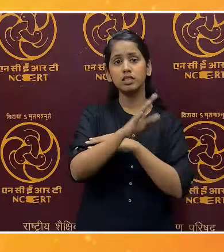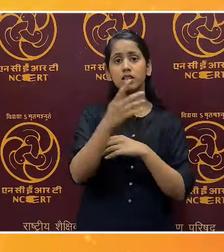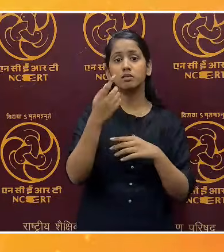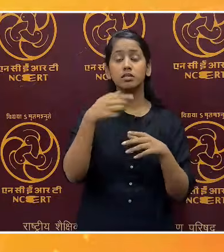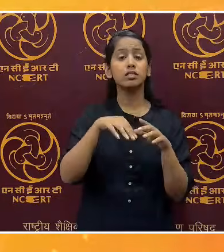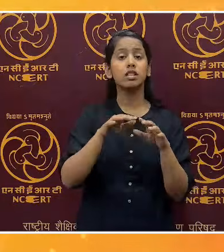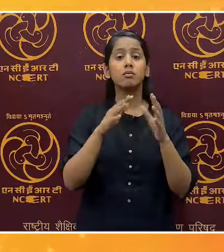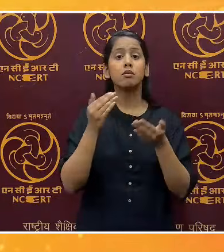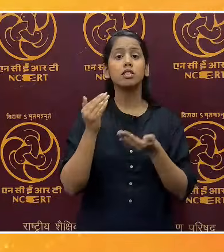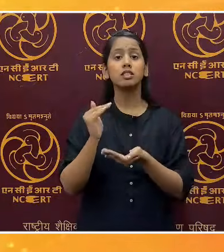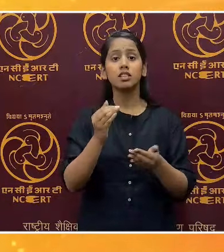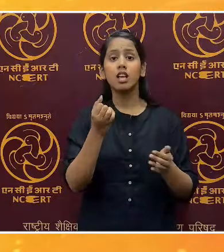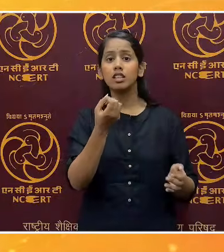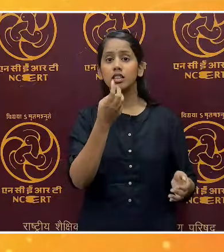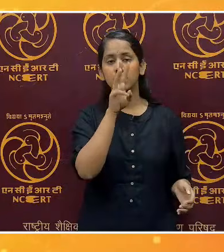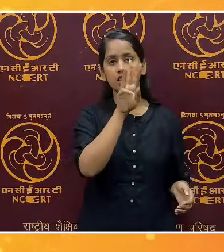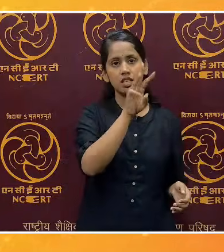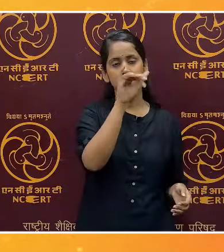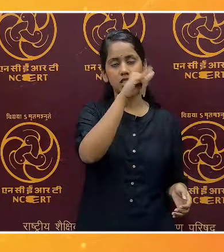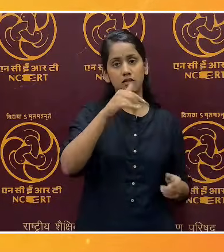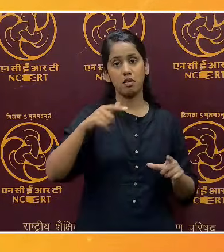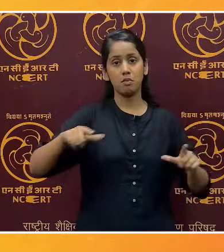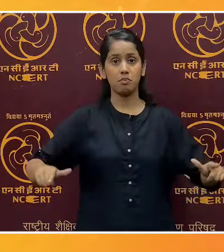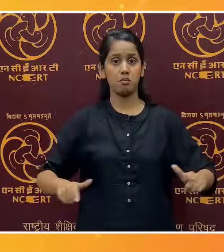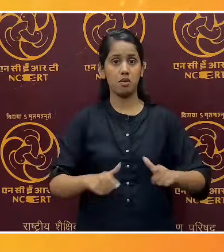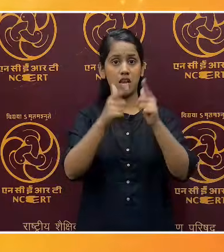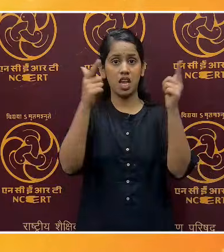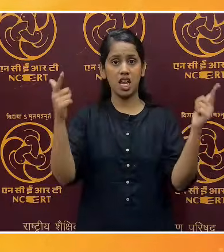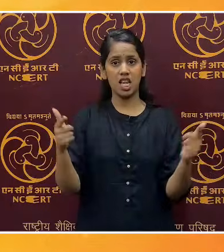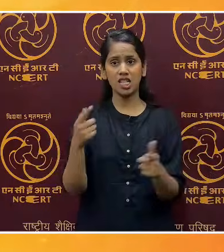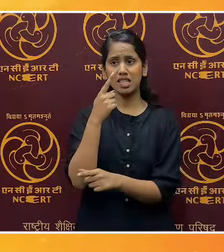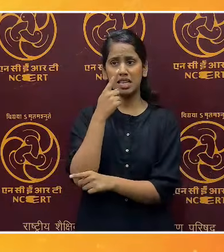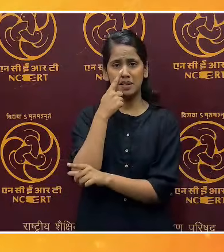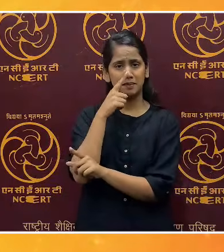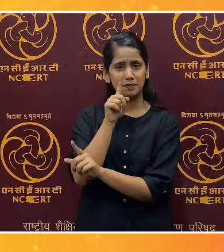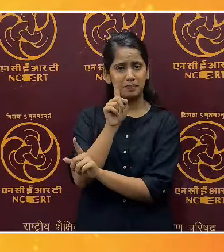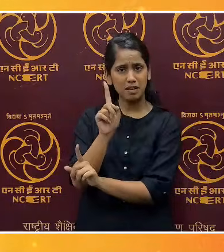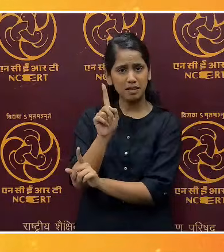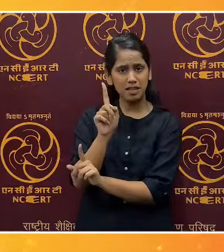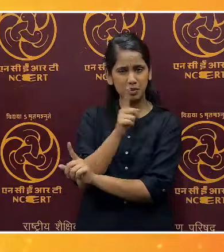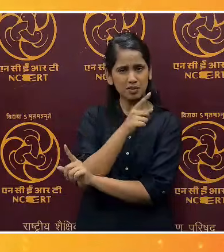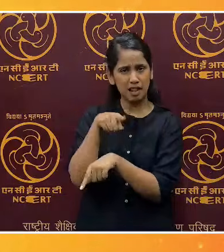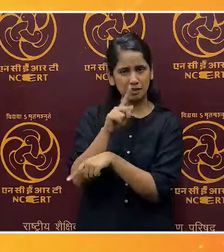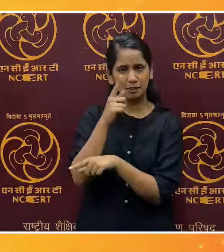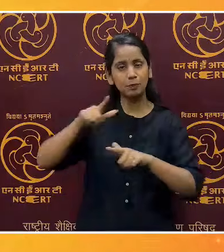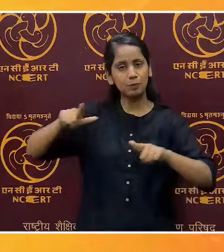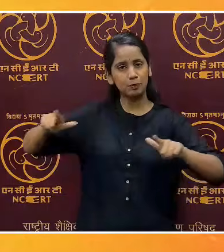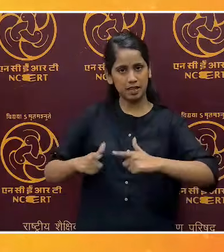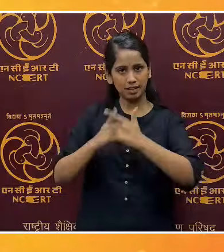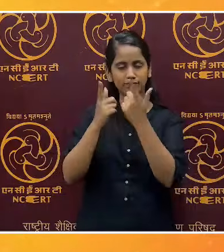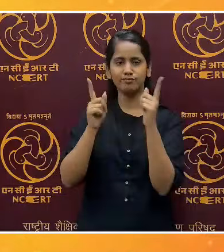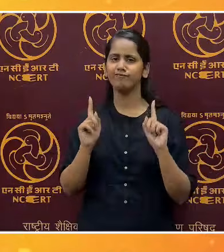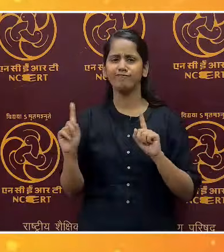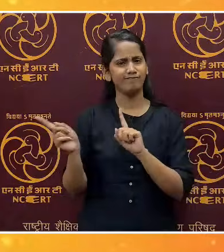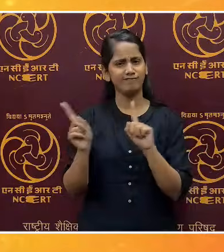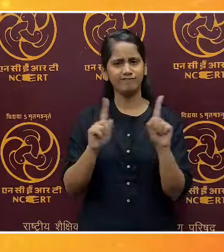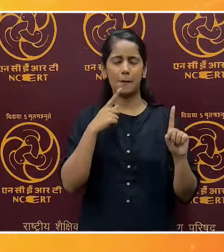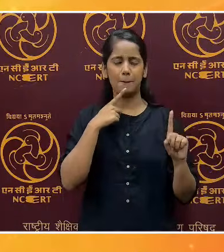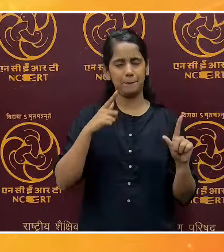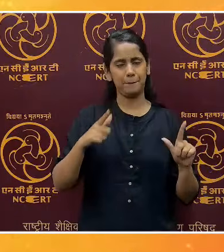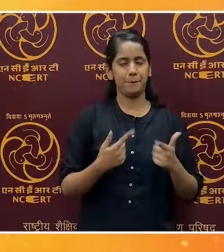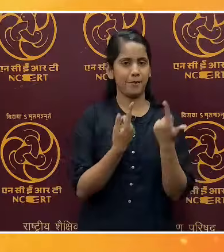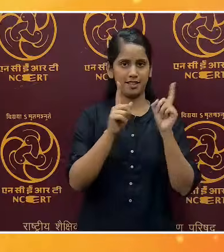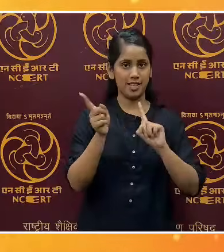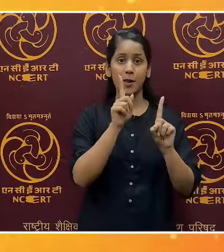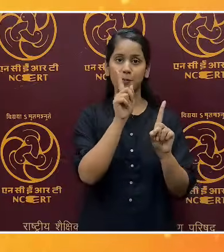थे। सच? पेड़ों की अम्मा? वो भी पेड़ थी क्या? नहीं, पेड़ नहीं थी,